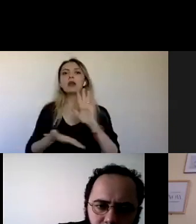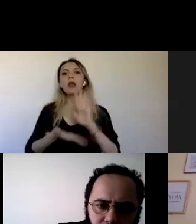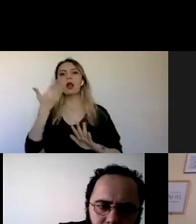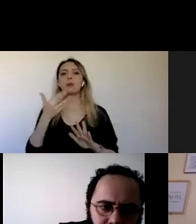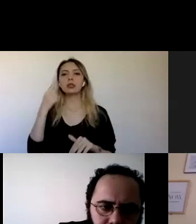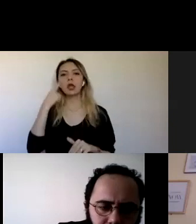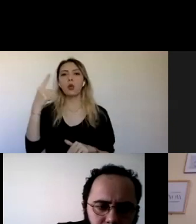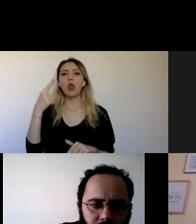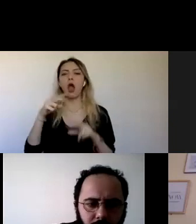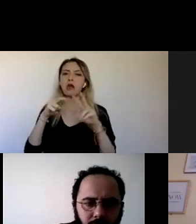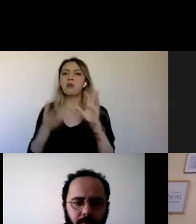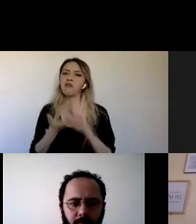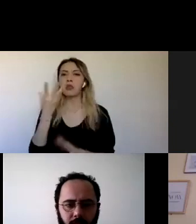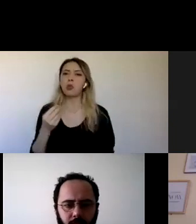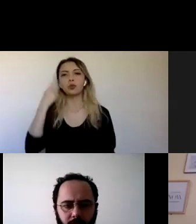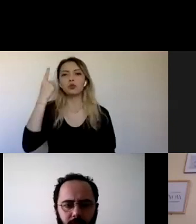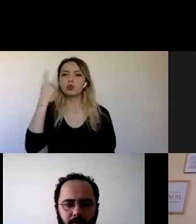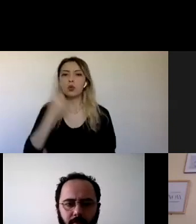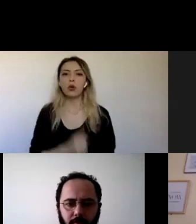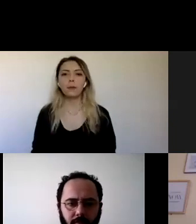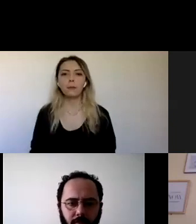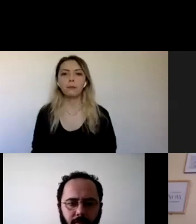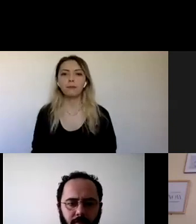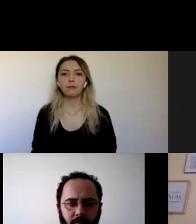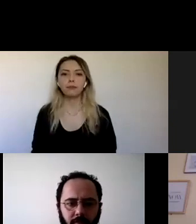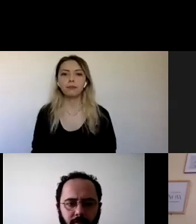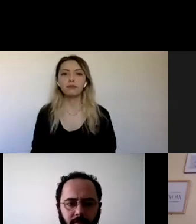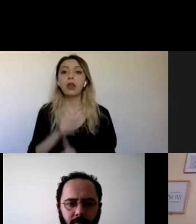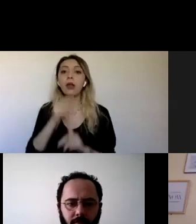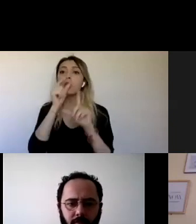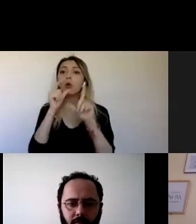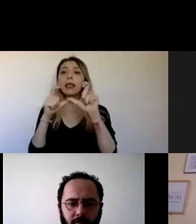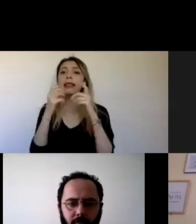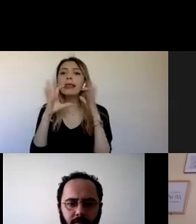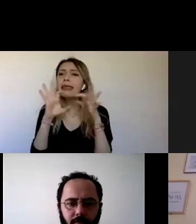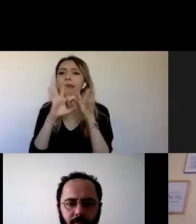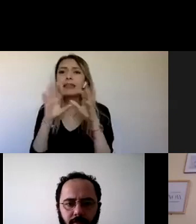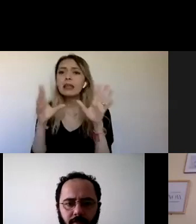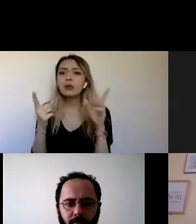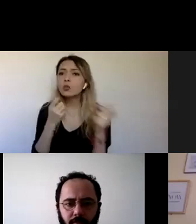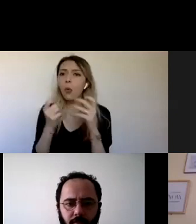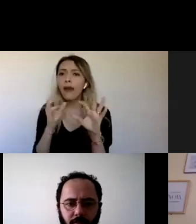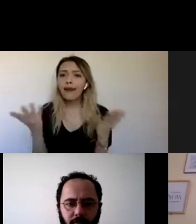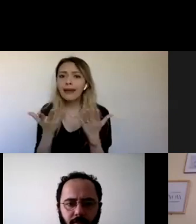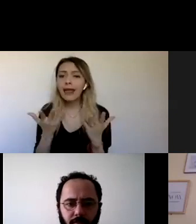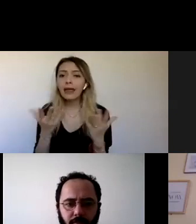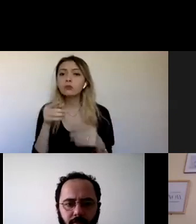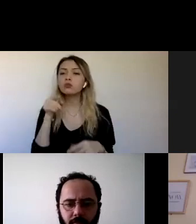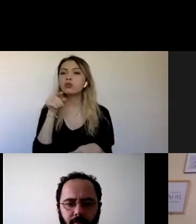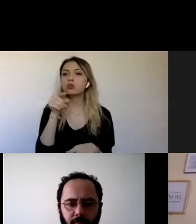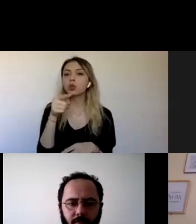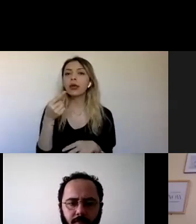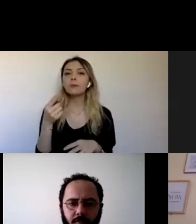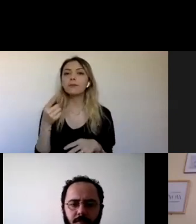diye anlıyorum arkadaşın sorusunu. Bu ilgili sorular aslında Google'da mesela insanlar en fazla